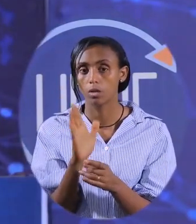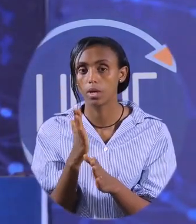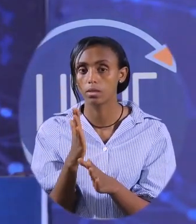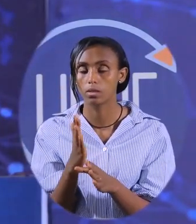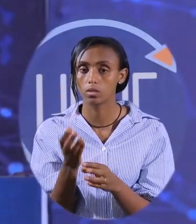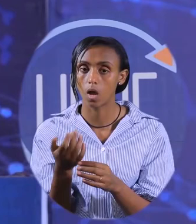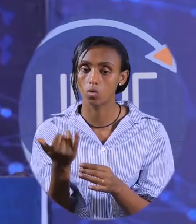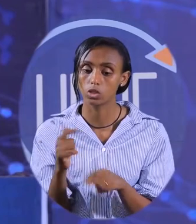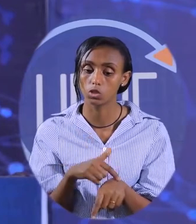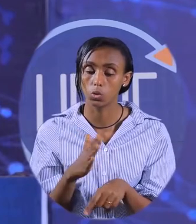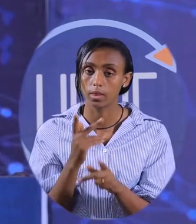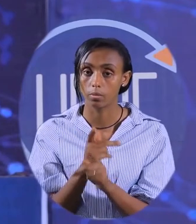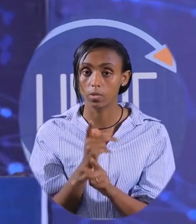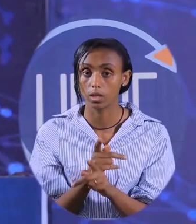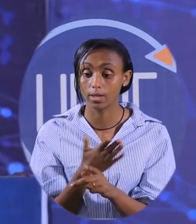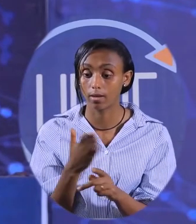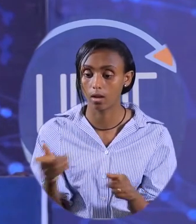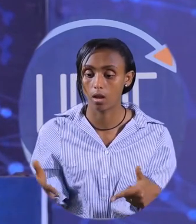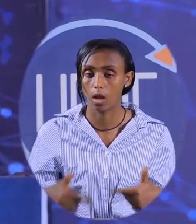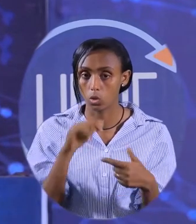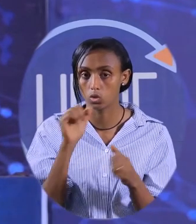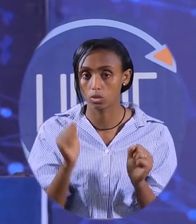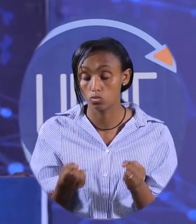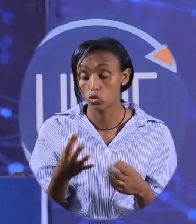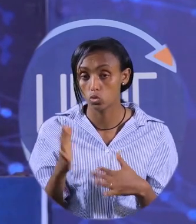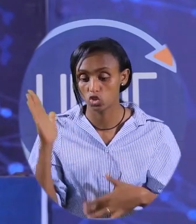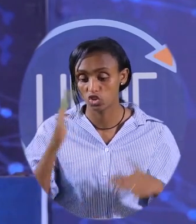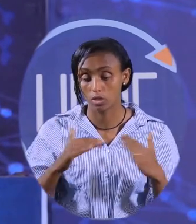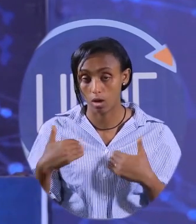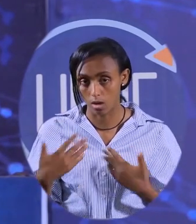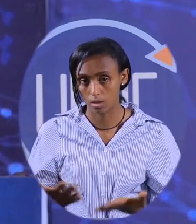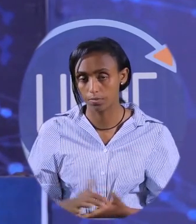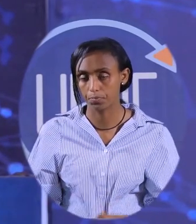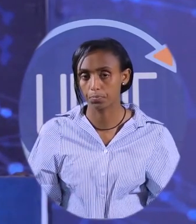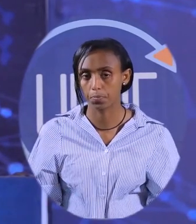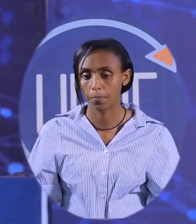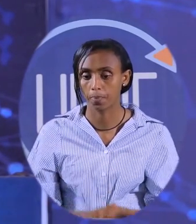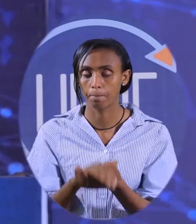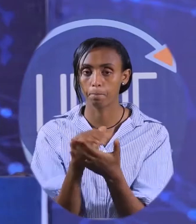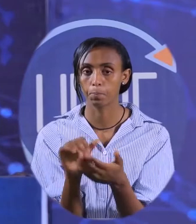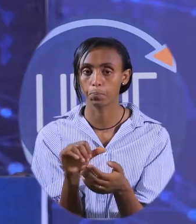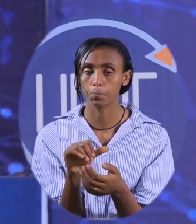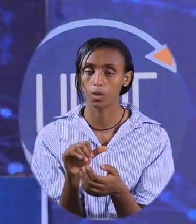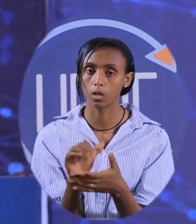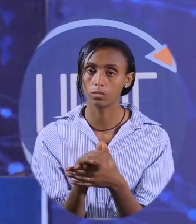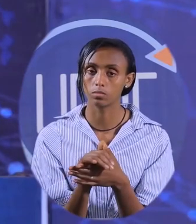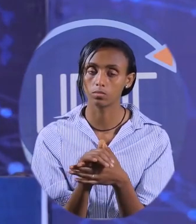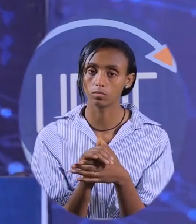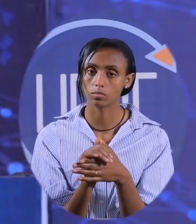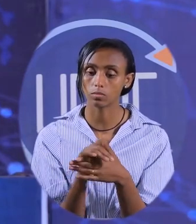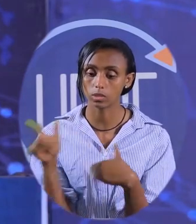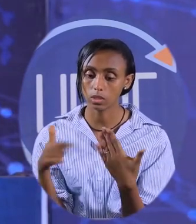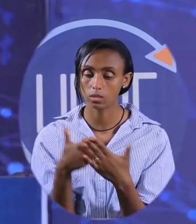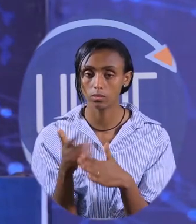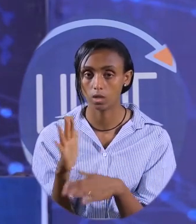ወቅቱን የጠበቀ አጀንዳ ላይሆን ይችላል። ይሄ ስንት ፔን እንዳለ ስለምናውቅ ማለት ነው። ሌላ እንትን አለ ታውቃላችሁ።